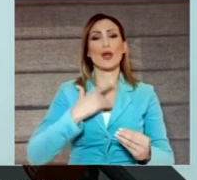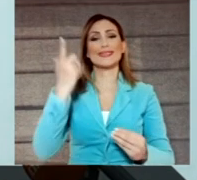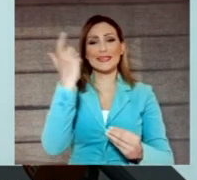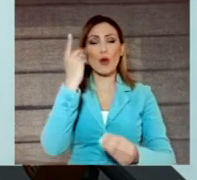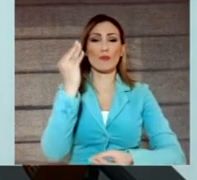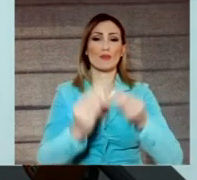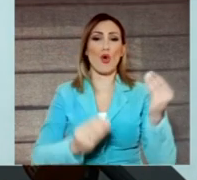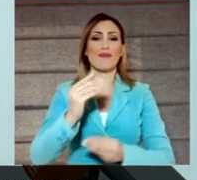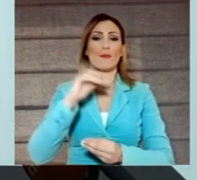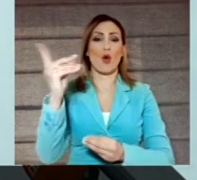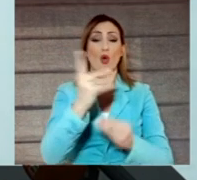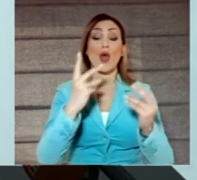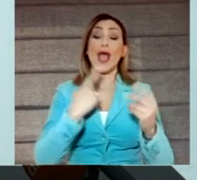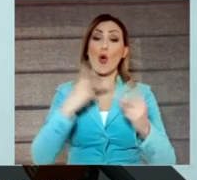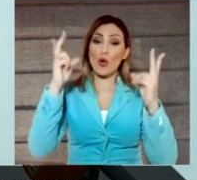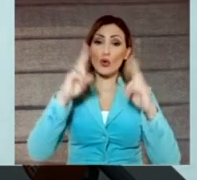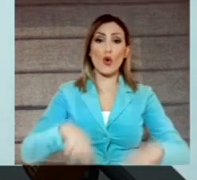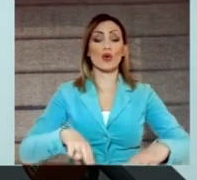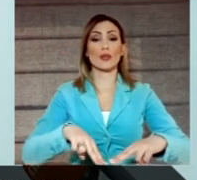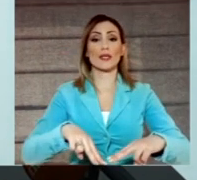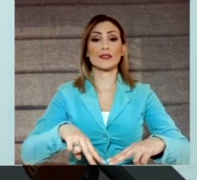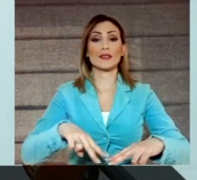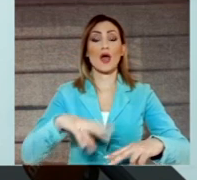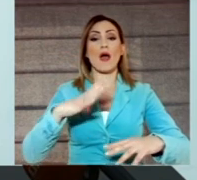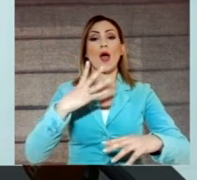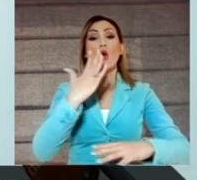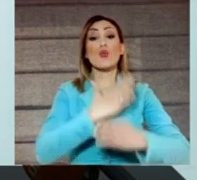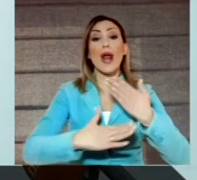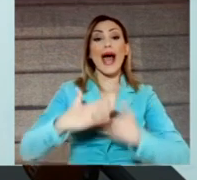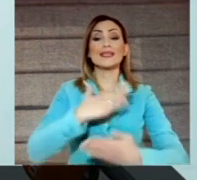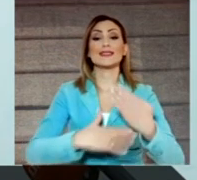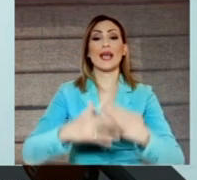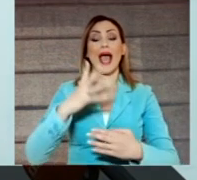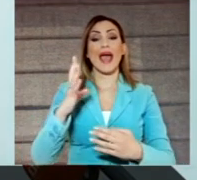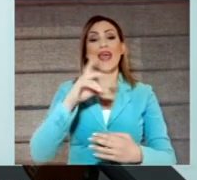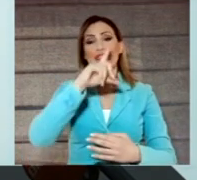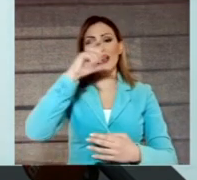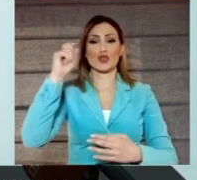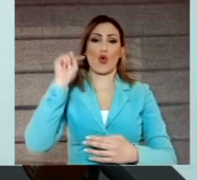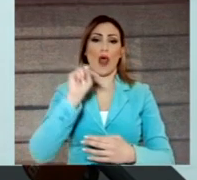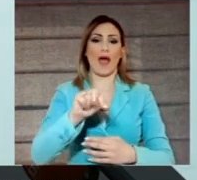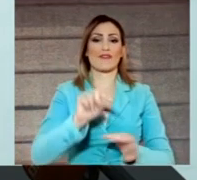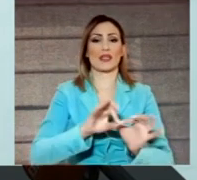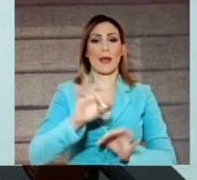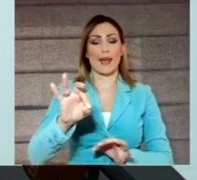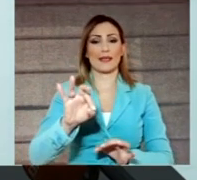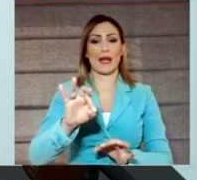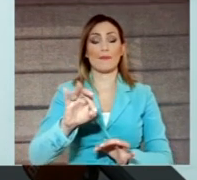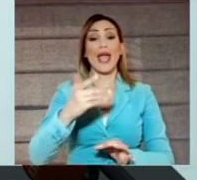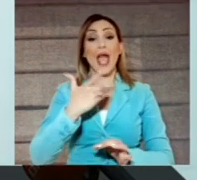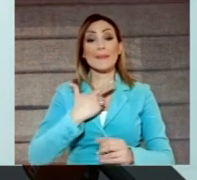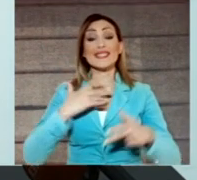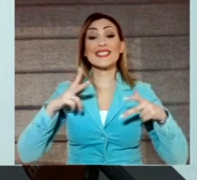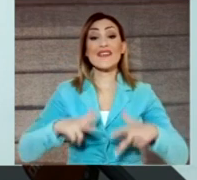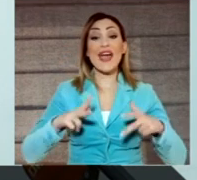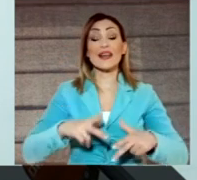Αναγνωρίζω επίσης ότι λόγω της κόπωσης η τήρηση των μέτρων καθίσταται ακόμα πιο δύσκολη. Όμως ως κυβέρνηση έχουμε καθήκον